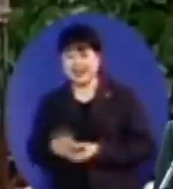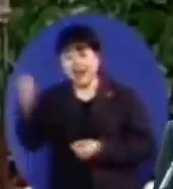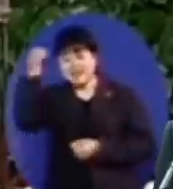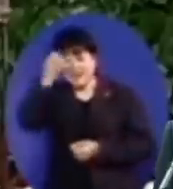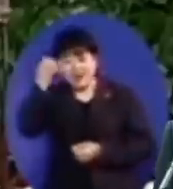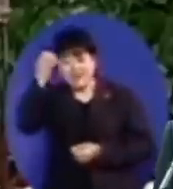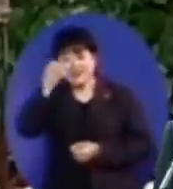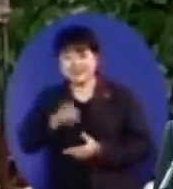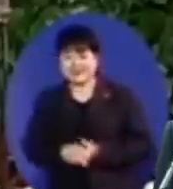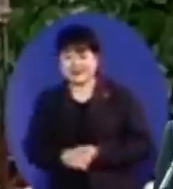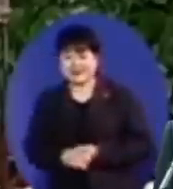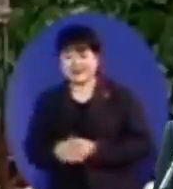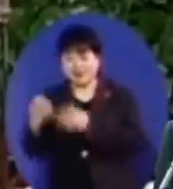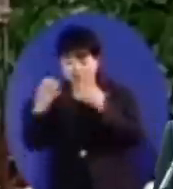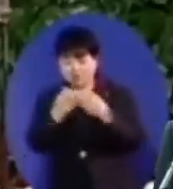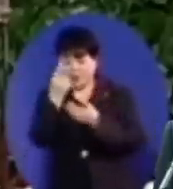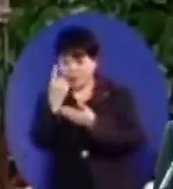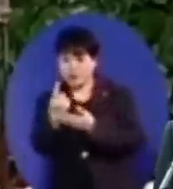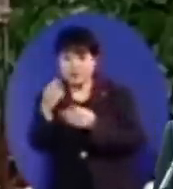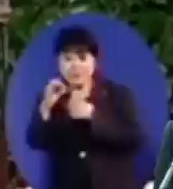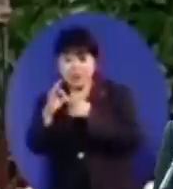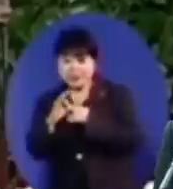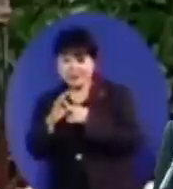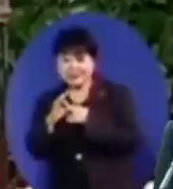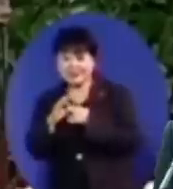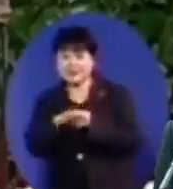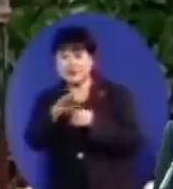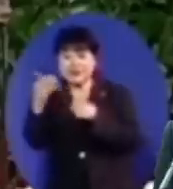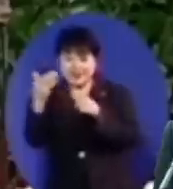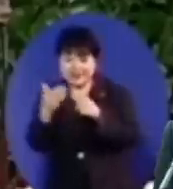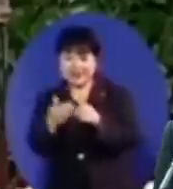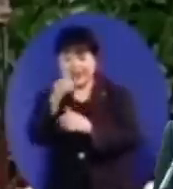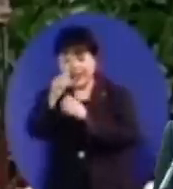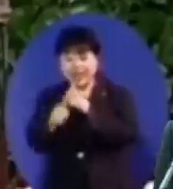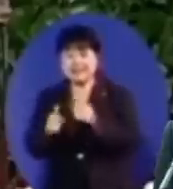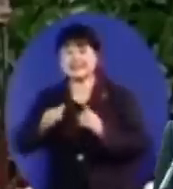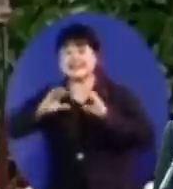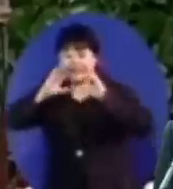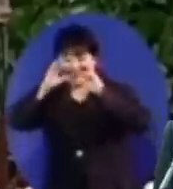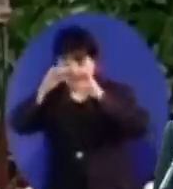성령이 충만이 오시면 우리에게 하늘나라가